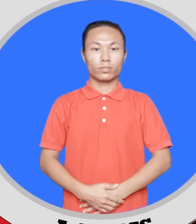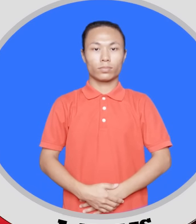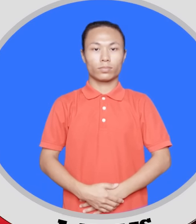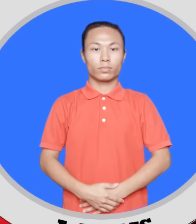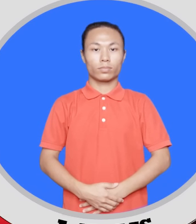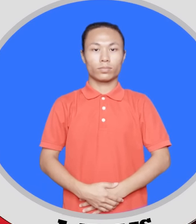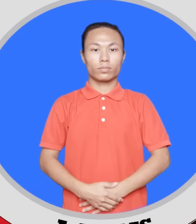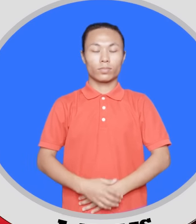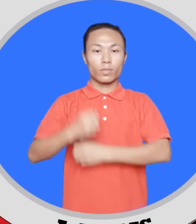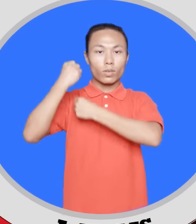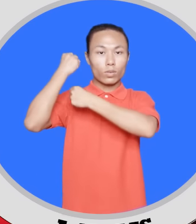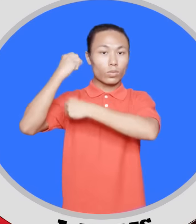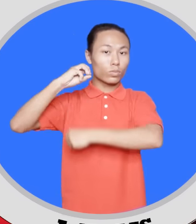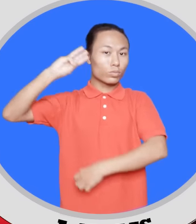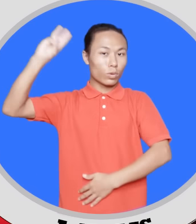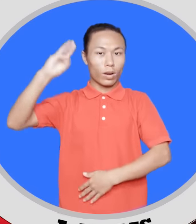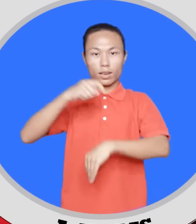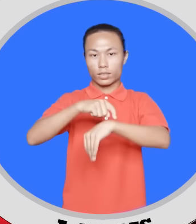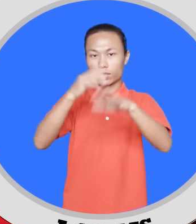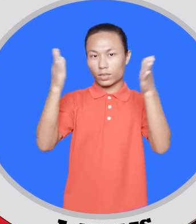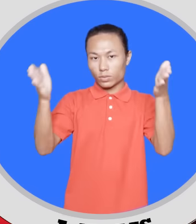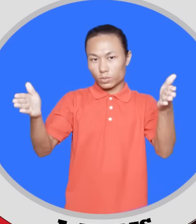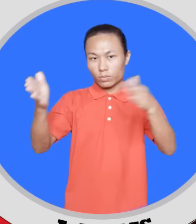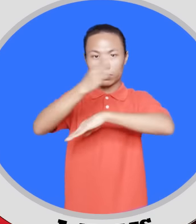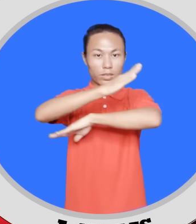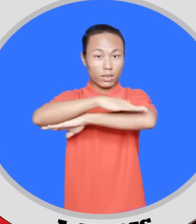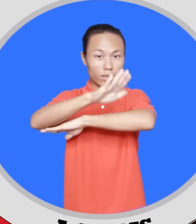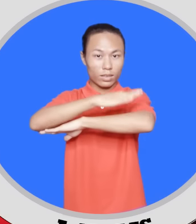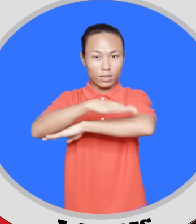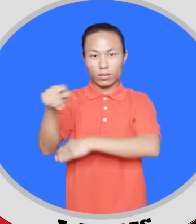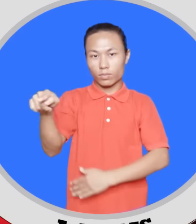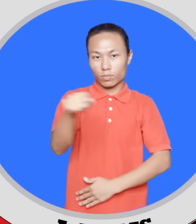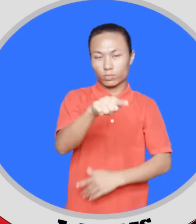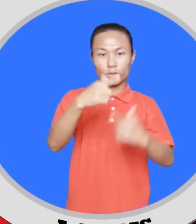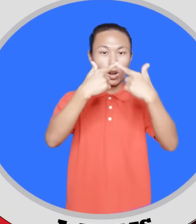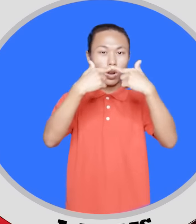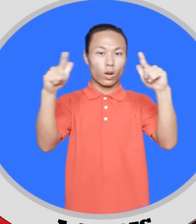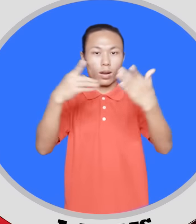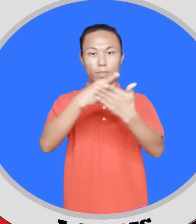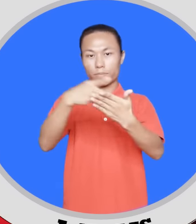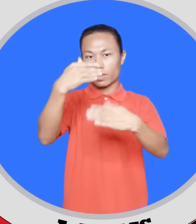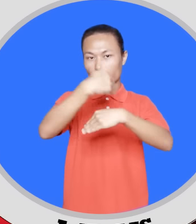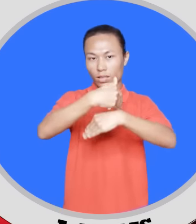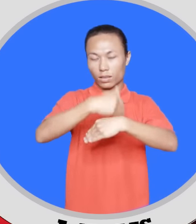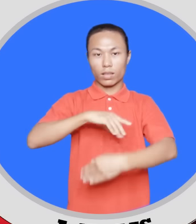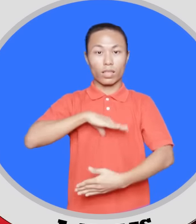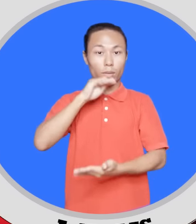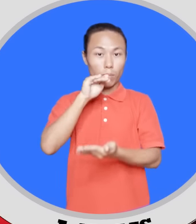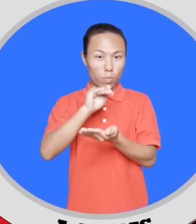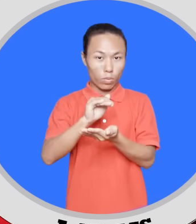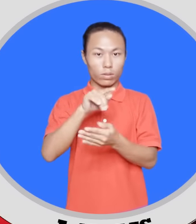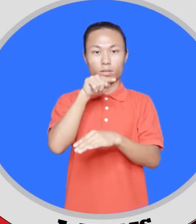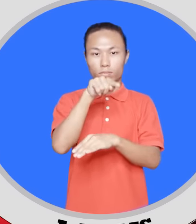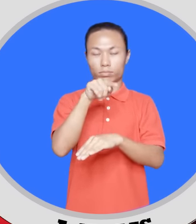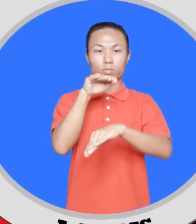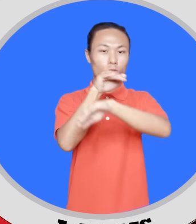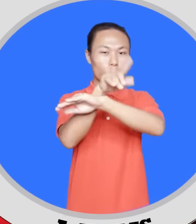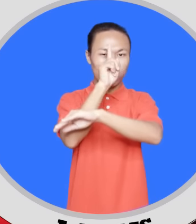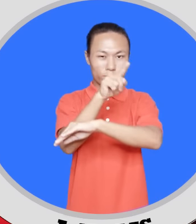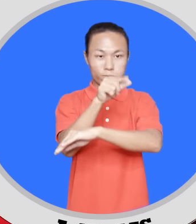သင်ယူခွင့်ဘေးကင်းလုံခြုံစွာနေထိုင်ခွင့်တို့ကိုချိုးဖောက်မှုဖြစ်စဉ်တွေနဲ့ပတ်သက်တဲ့အမိန်ပေးစေခိုင်းသူတွေကိုယ်တိုင်ကျွလွန်သူတွေ